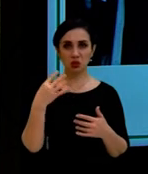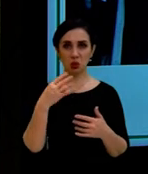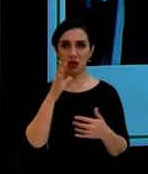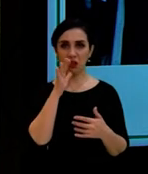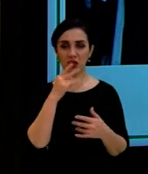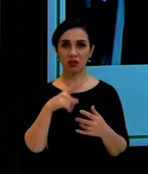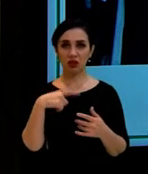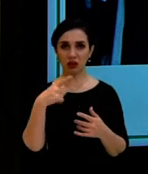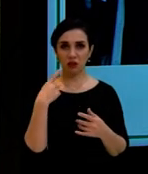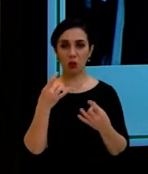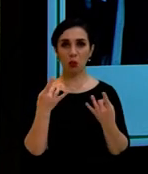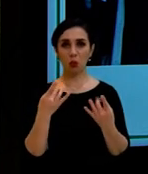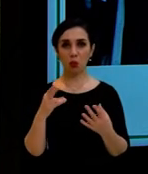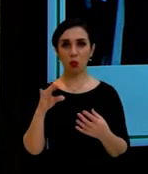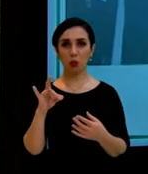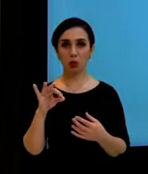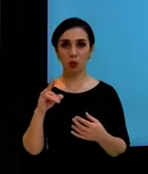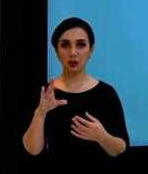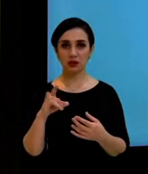лет говорю прозой